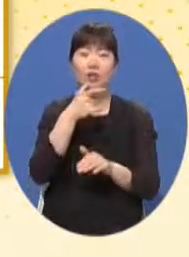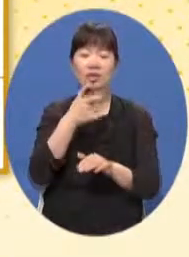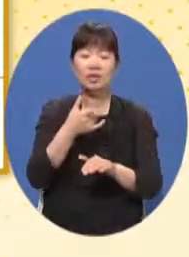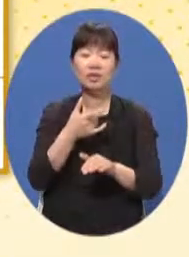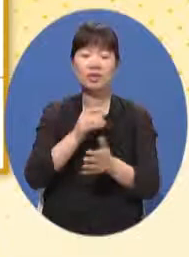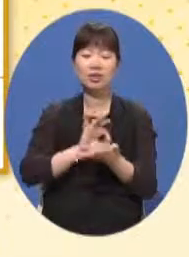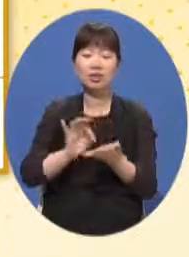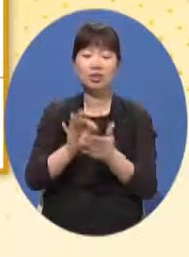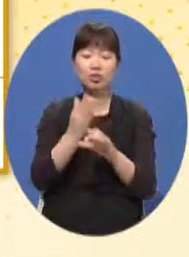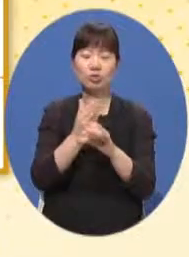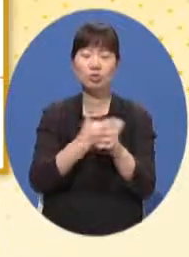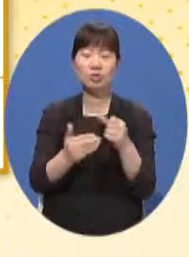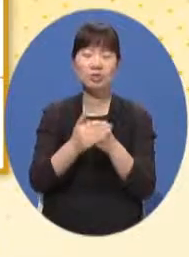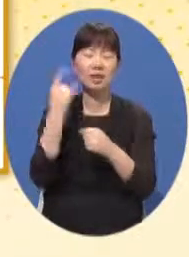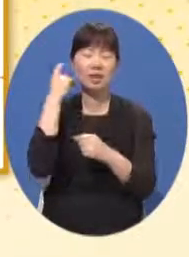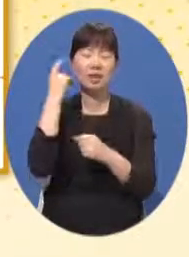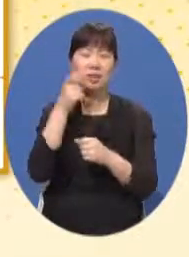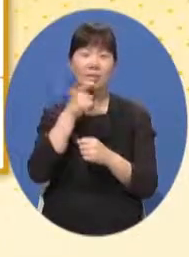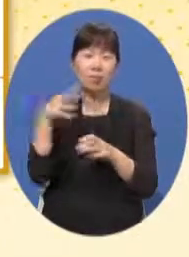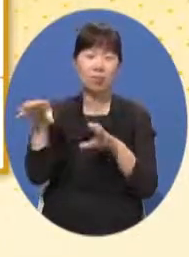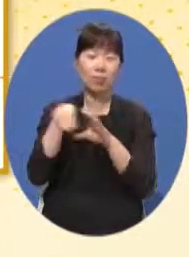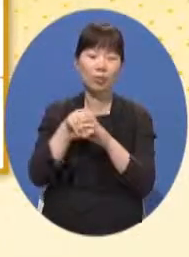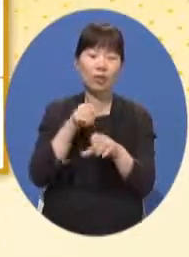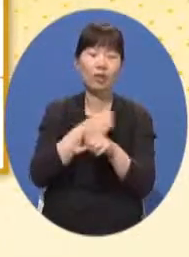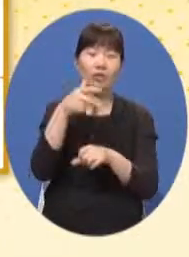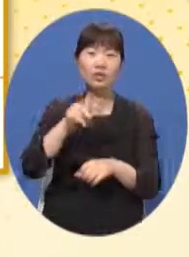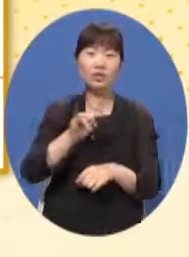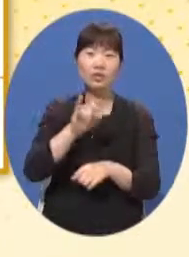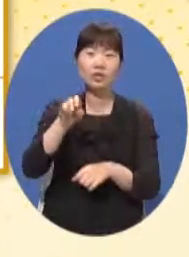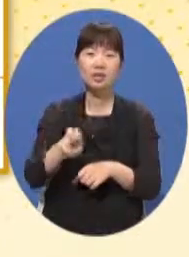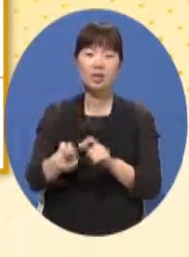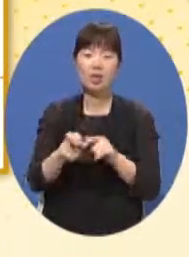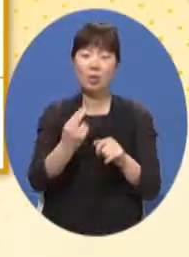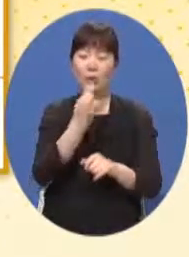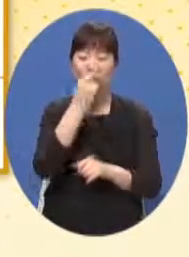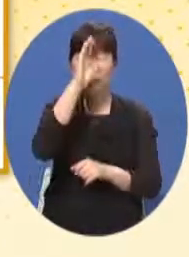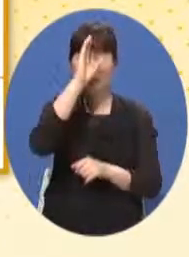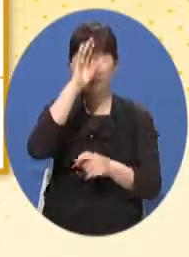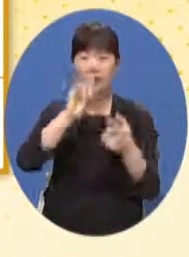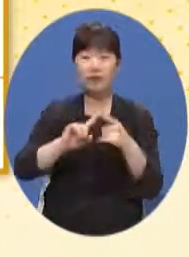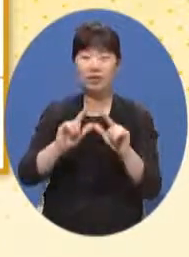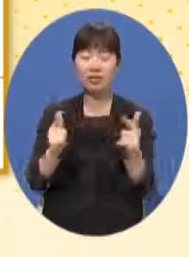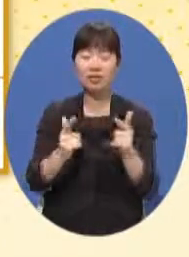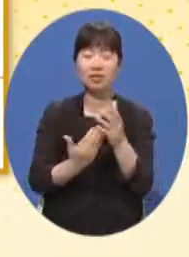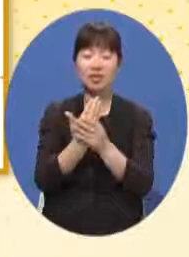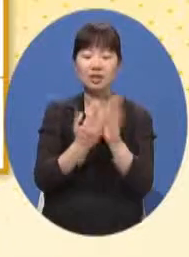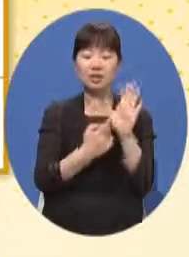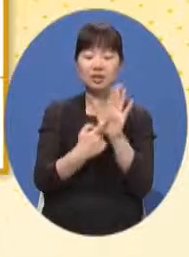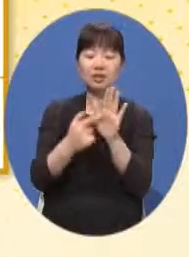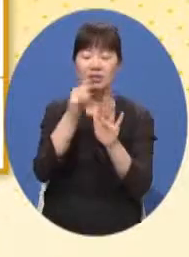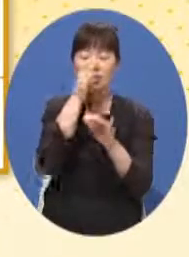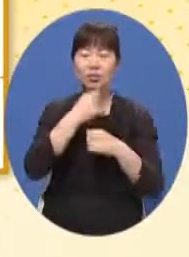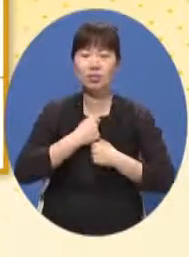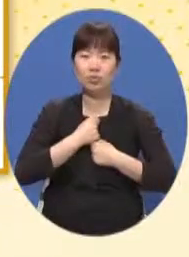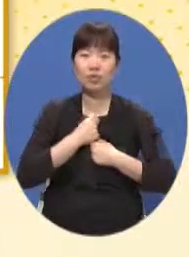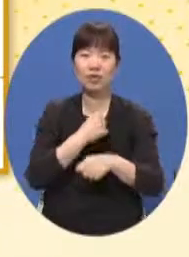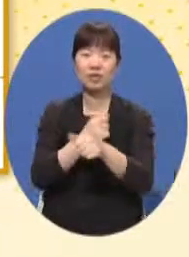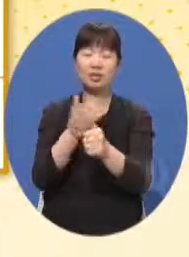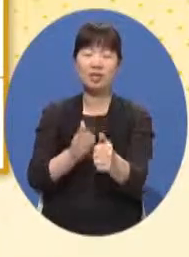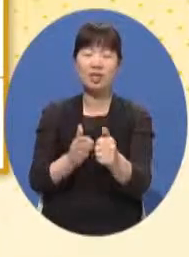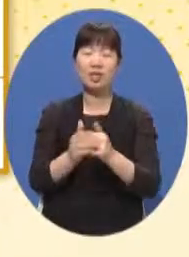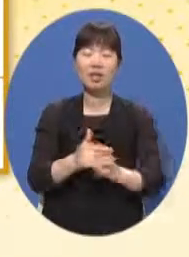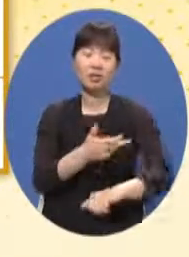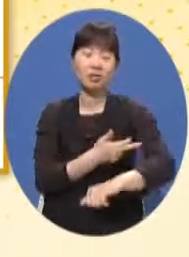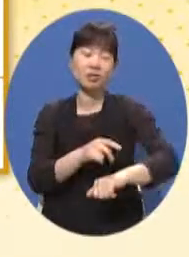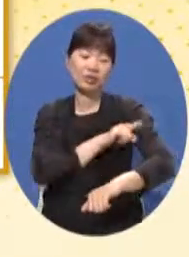다루기 때문에 귀에 물이 들어가거나 이렇게 중이염 그리고 또 호흡기 질환 이런 경우가 또 생길 수 있는 거를 좀 주의해 주시면 네, 좋을 것 같고요. 그래도 수영을